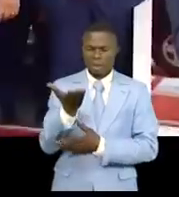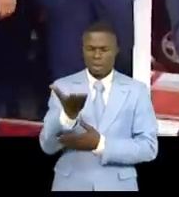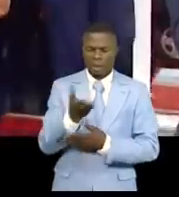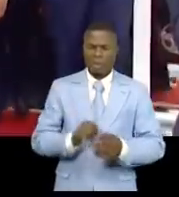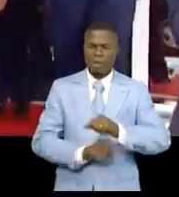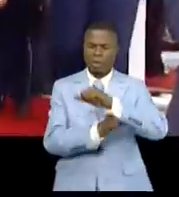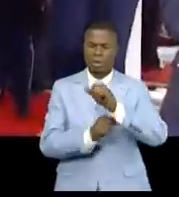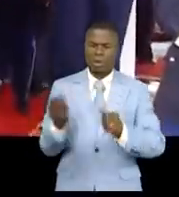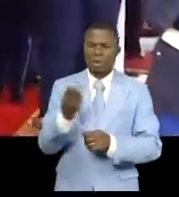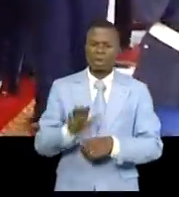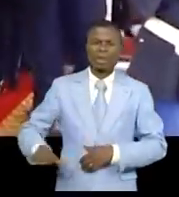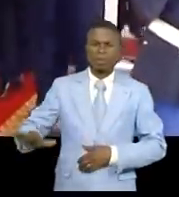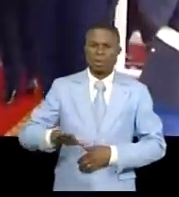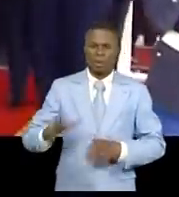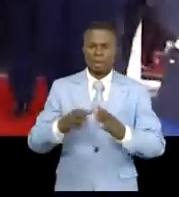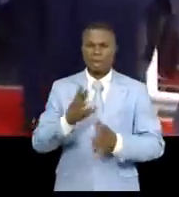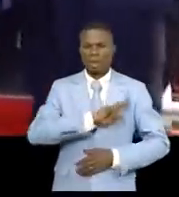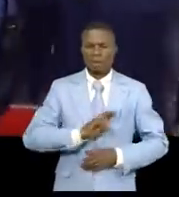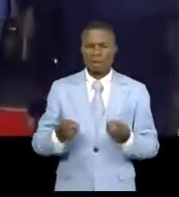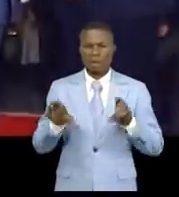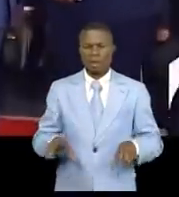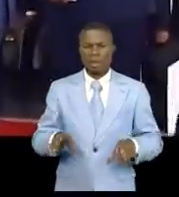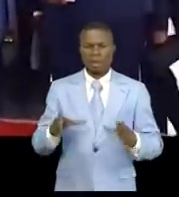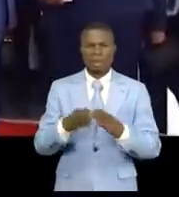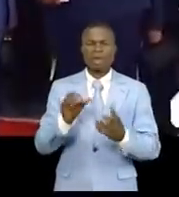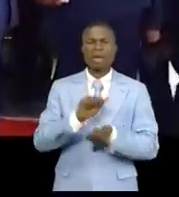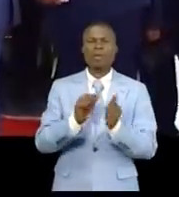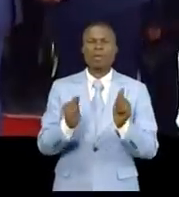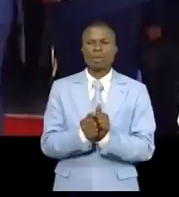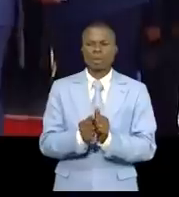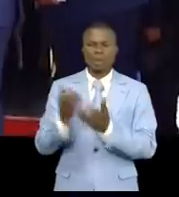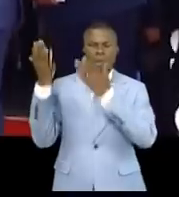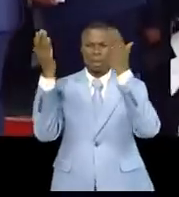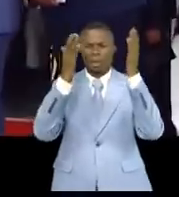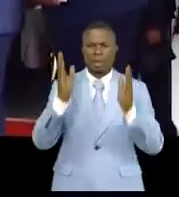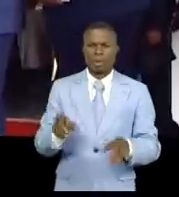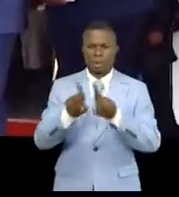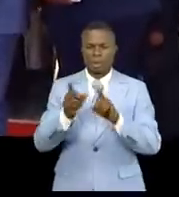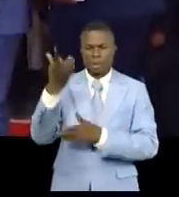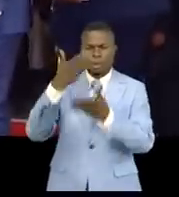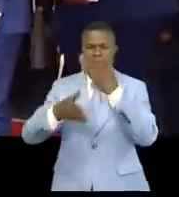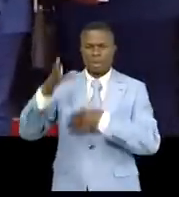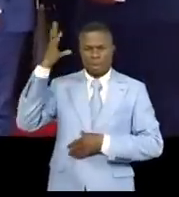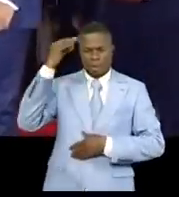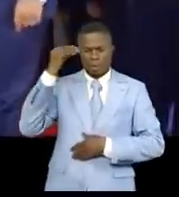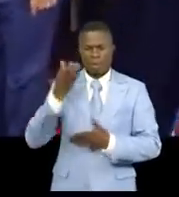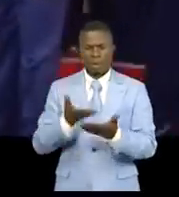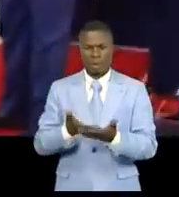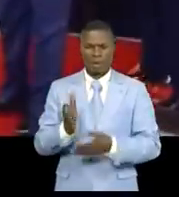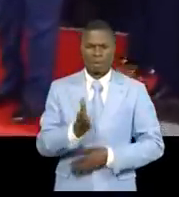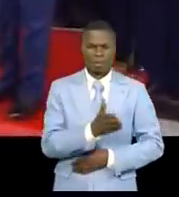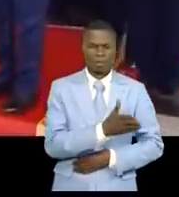coopération bilatérale avec la RDC, notamment dans le domaine du commerce et des échanges économiques.